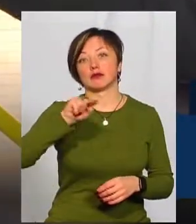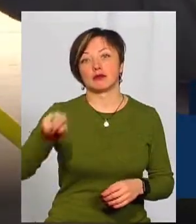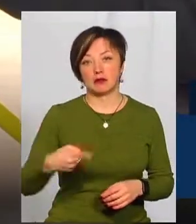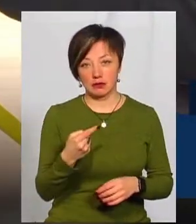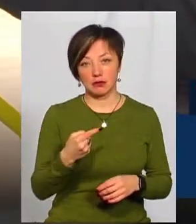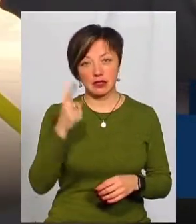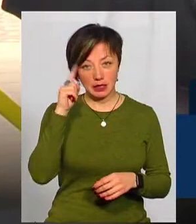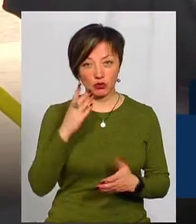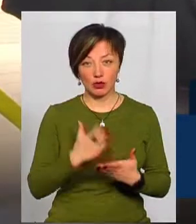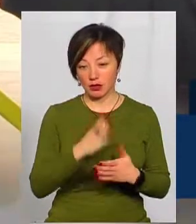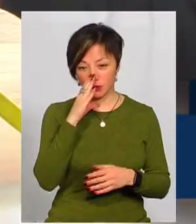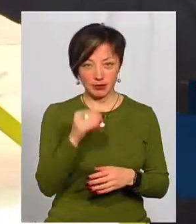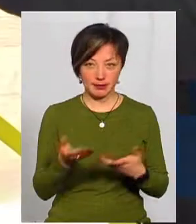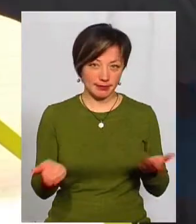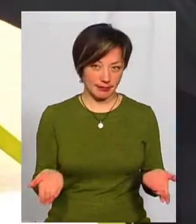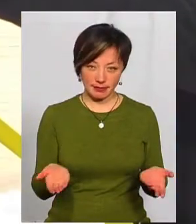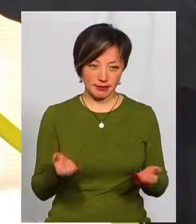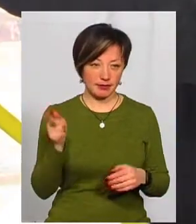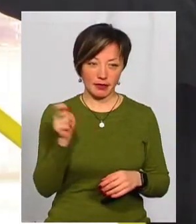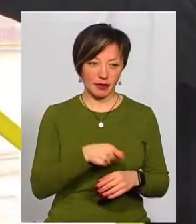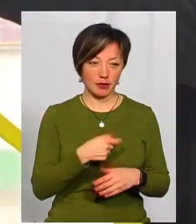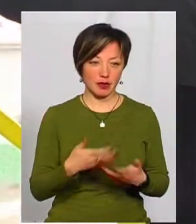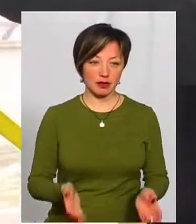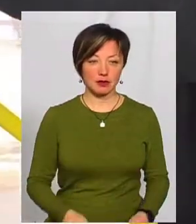тупо знаєш, що він є, а його просто нема, не доїжджає.